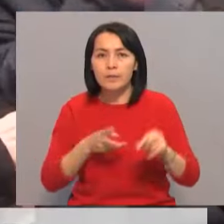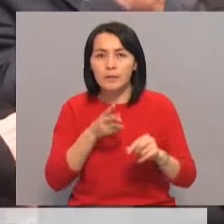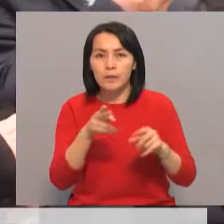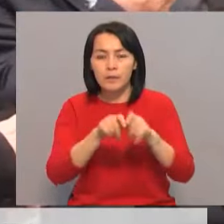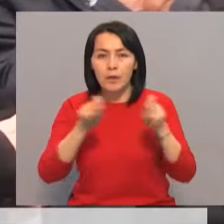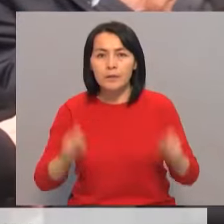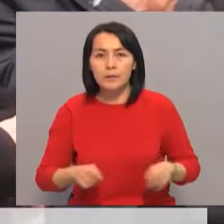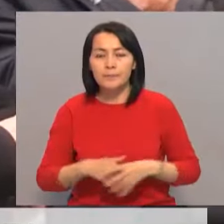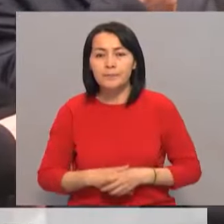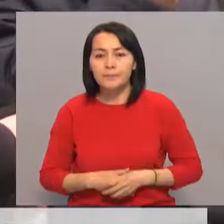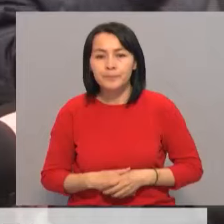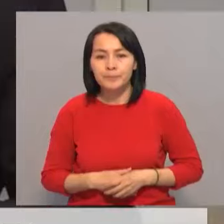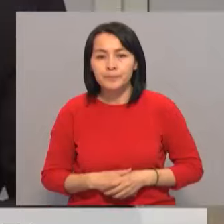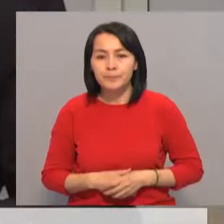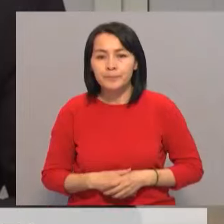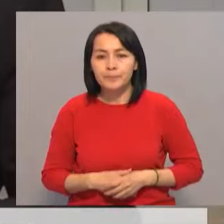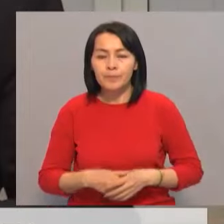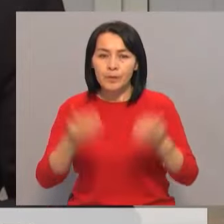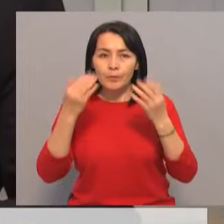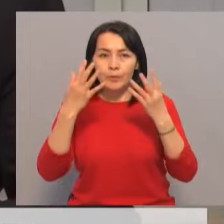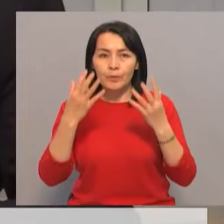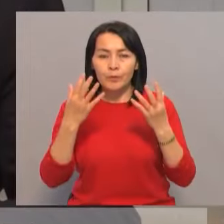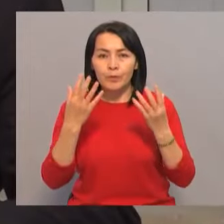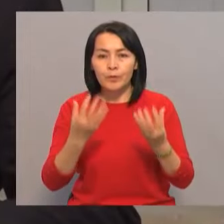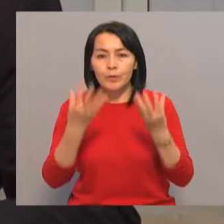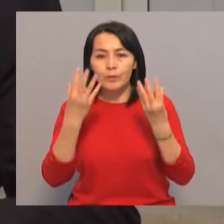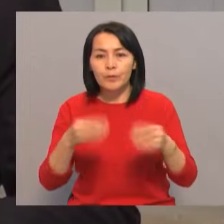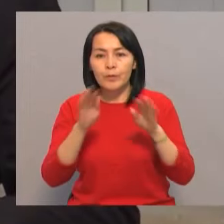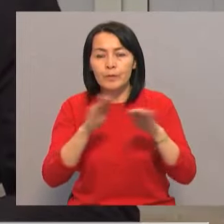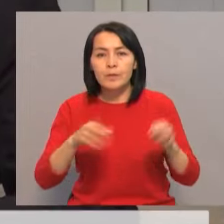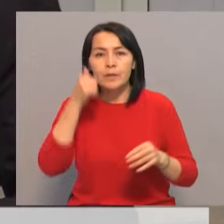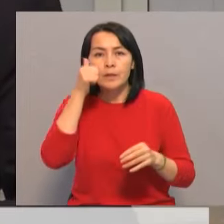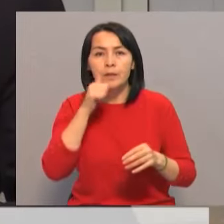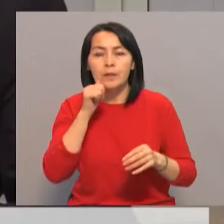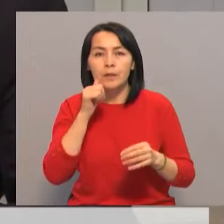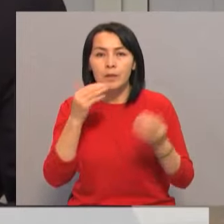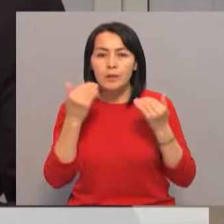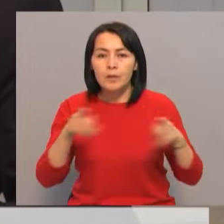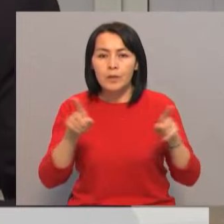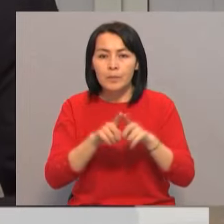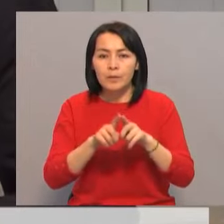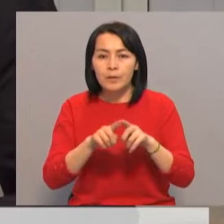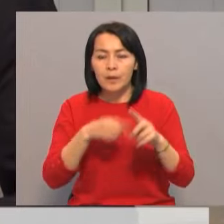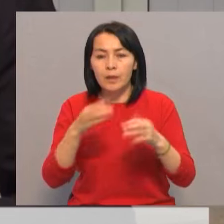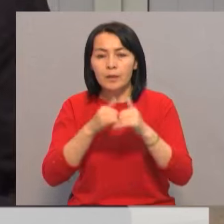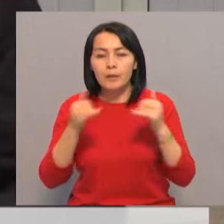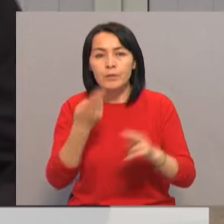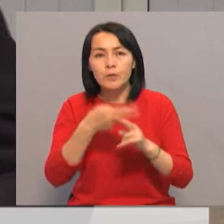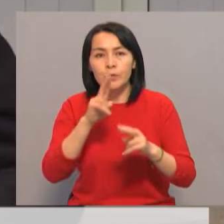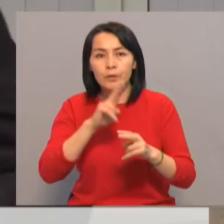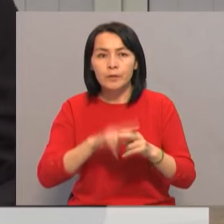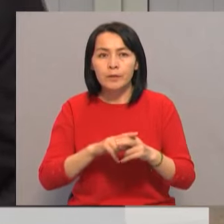қиылды. Шындығында ертеңгі күн бүгінгі ұрпақтың білім мен тәрбиесіне және еткен еңбектің өлшемімен таразыланады.